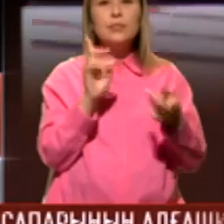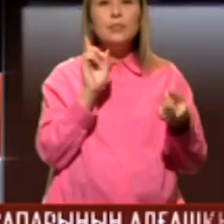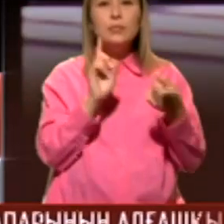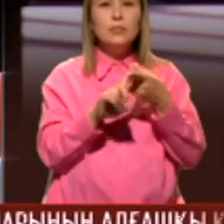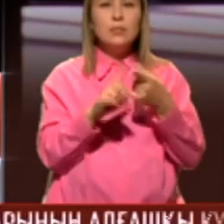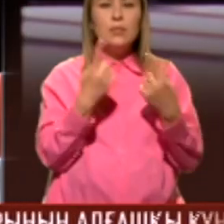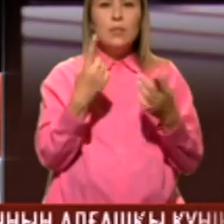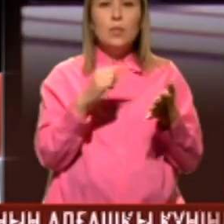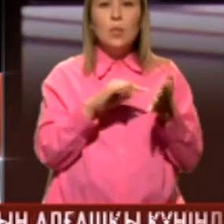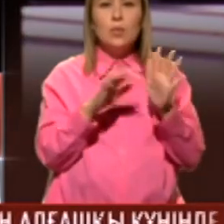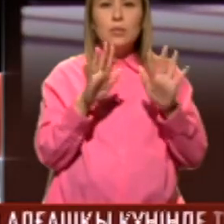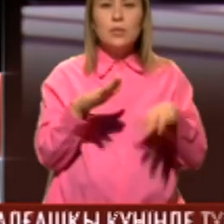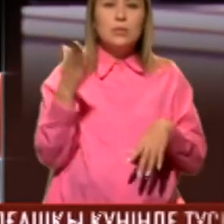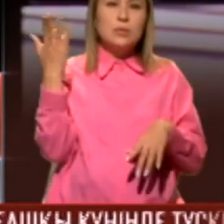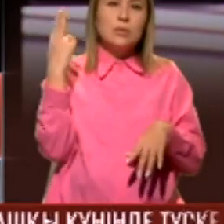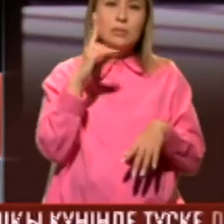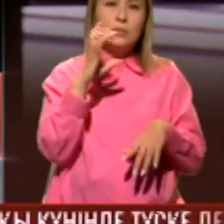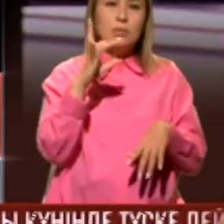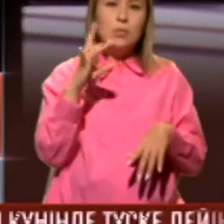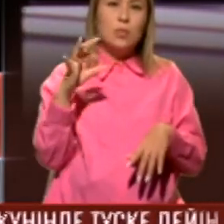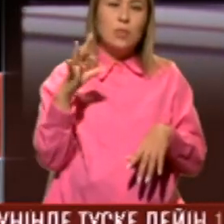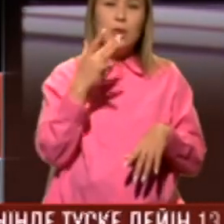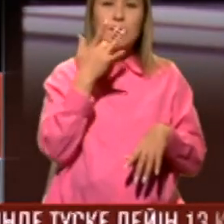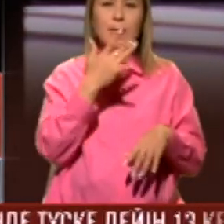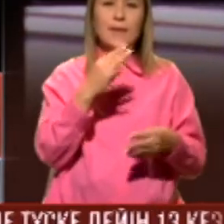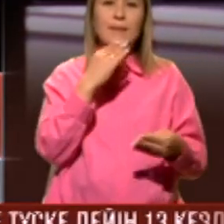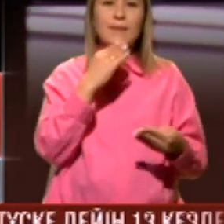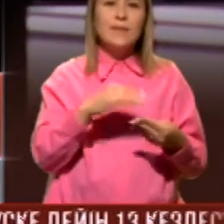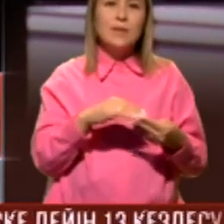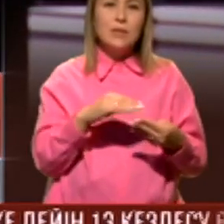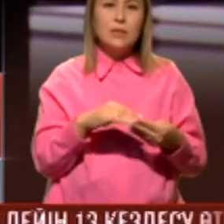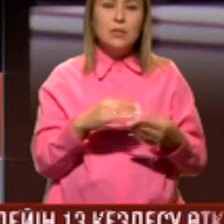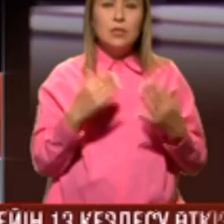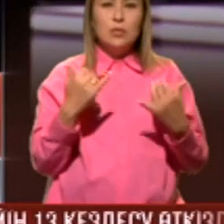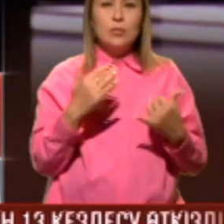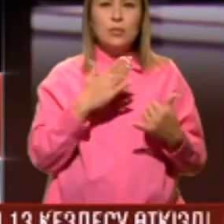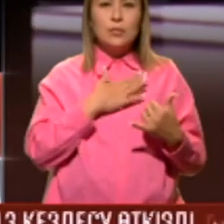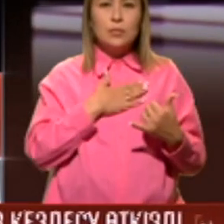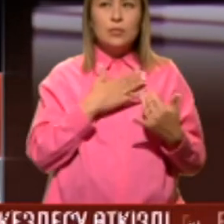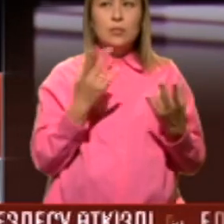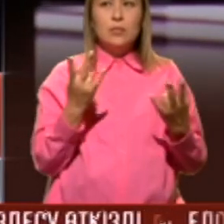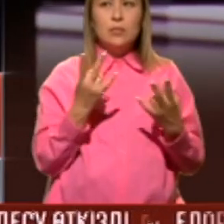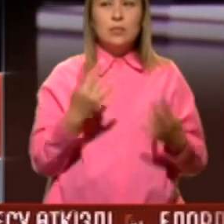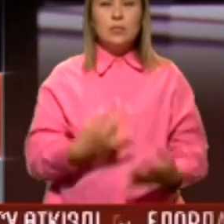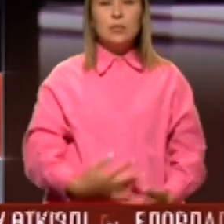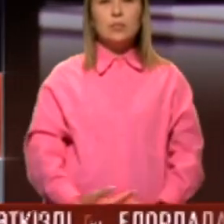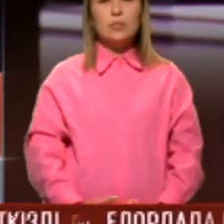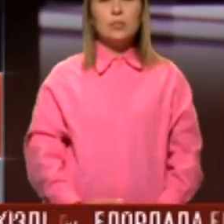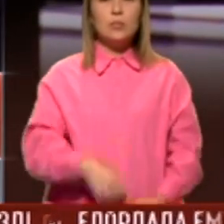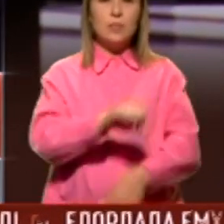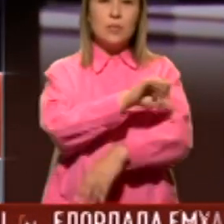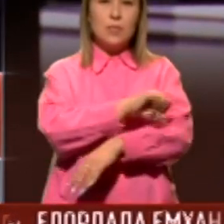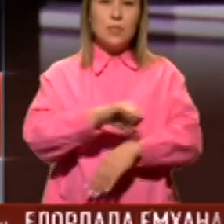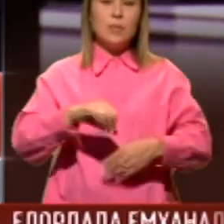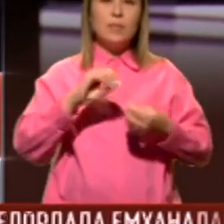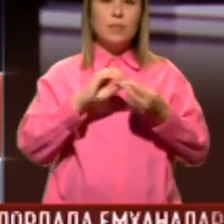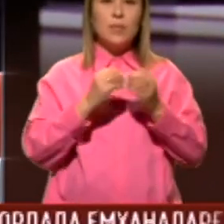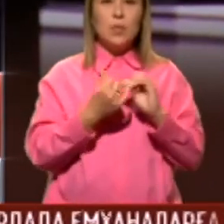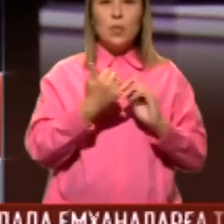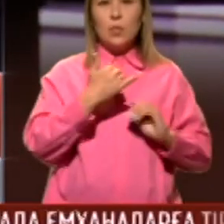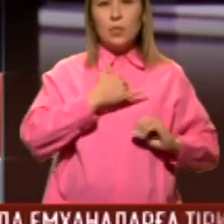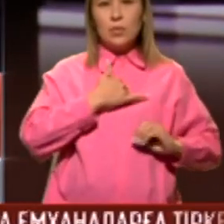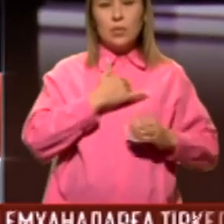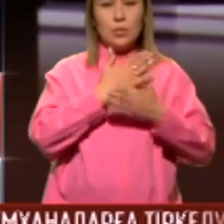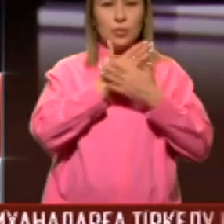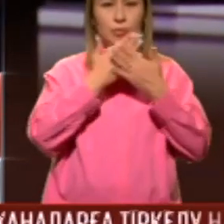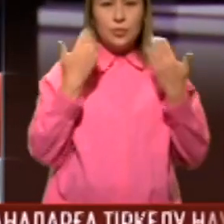байланыстыратын жалғыз нүктесі Кеңес одағы кезіндегі саясат. Біз Құдайға шүкір деуіміз керек, шекара мәселесінде жалпы бұндай қауіптің